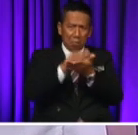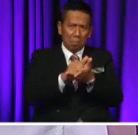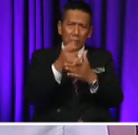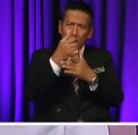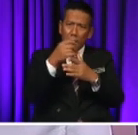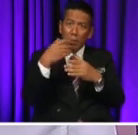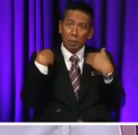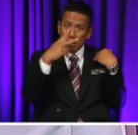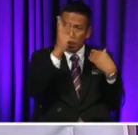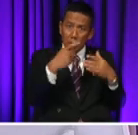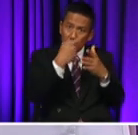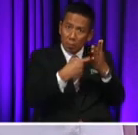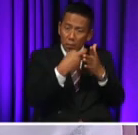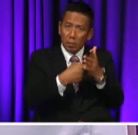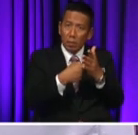ke ustaz